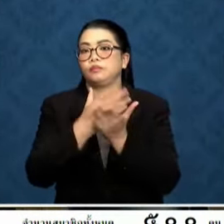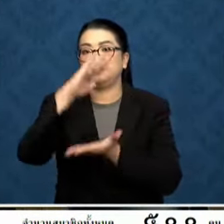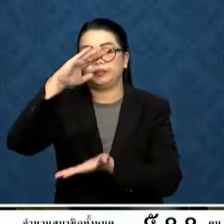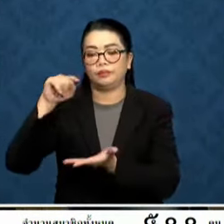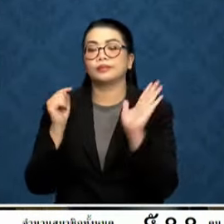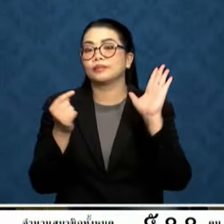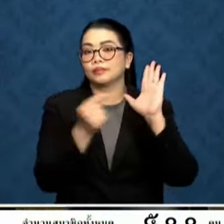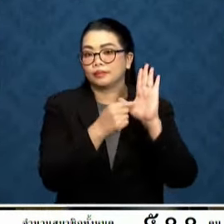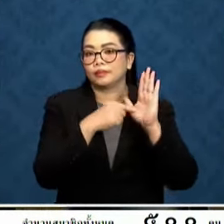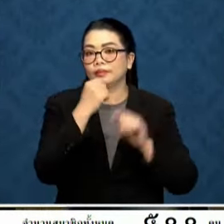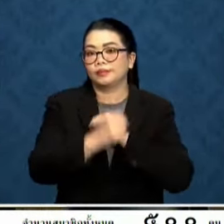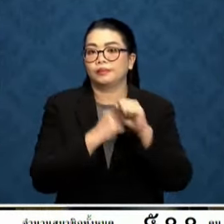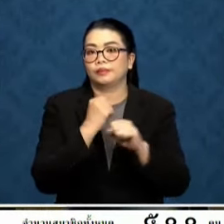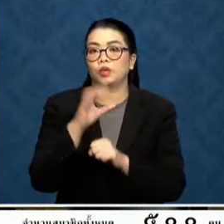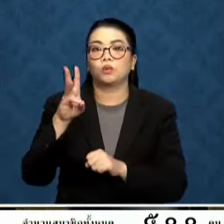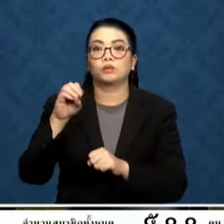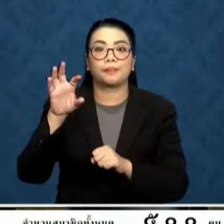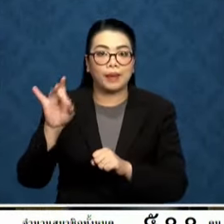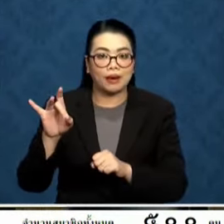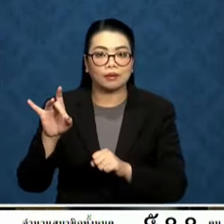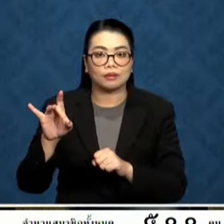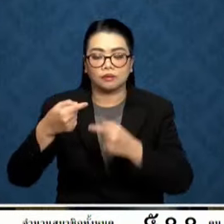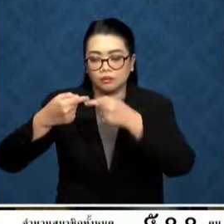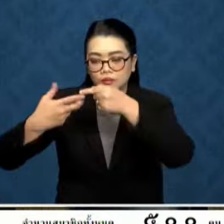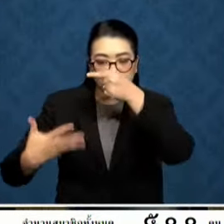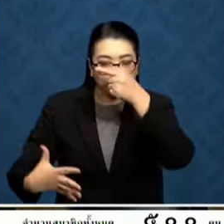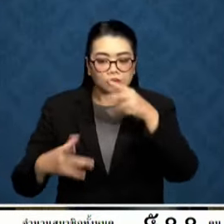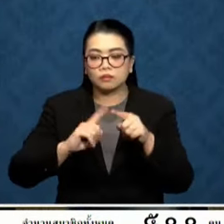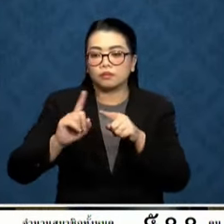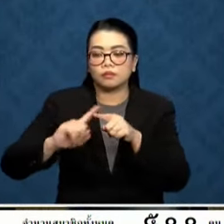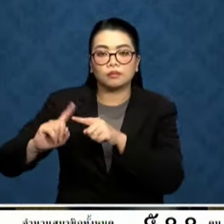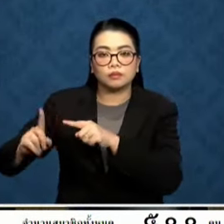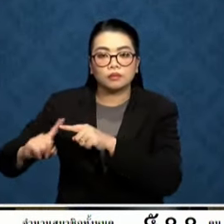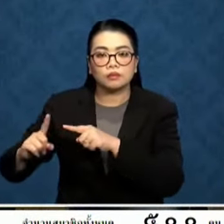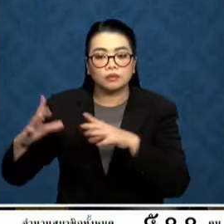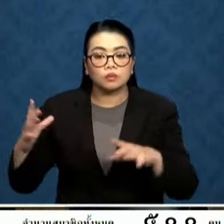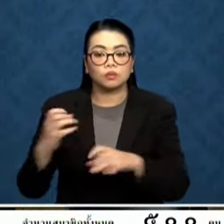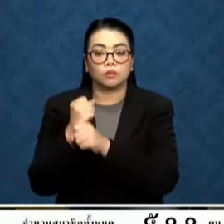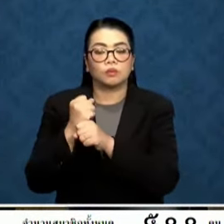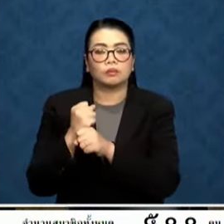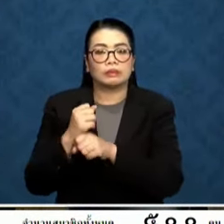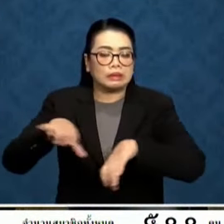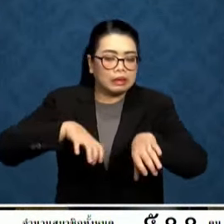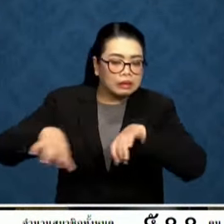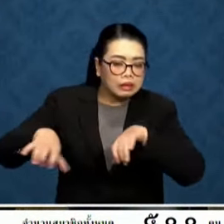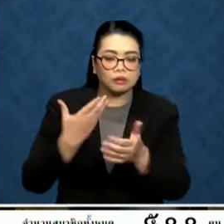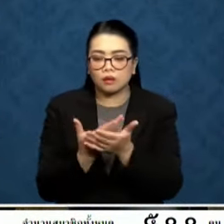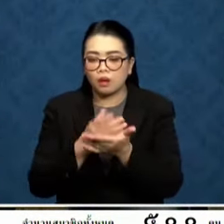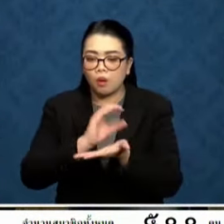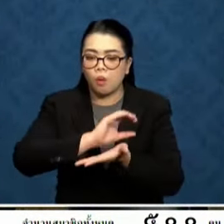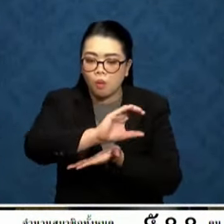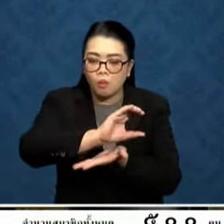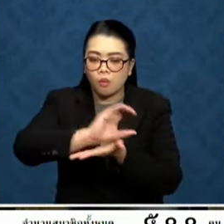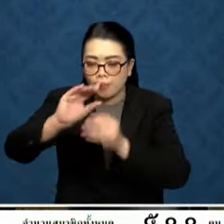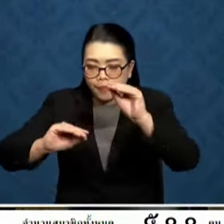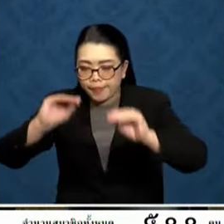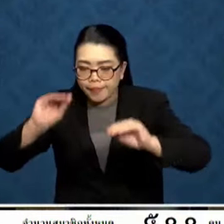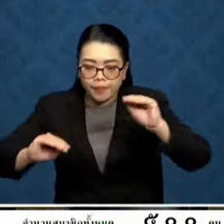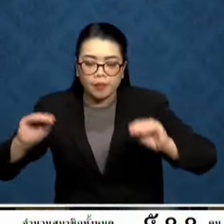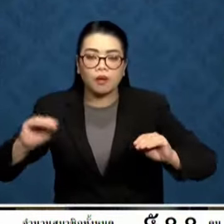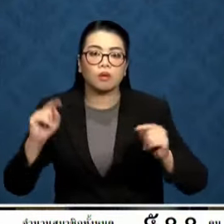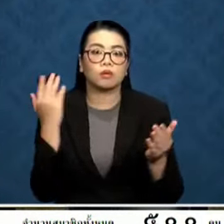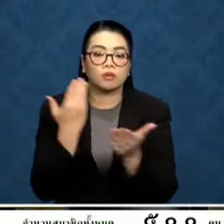ฉบับนี้และส่วนอื่นๆทั้งหมดผลของการพยายามจัดสรรงบประมาณมาใช้สำหรับโครง